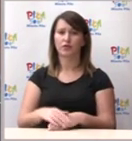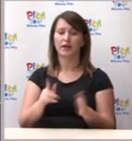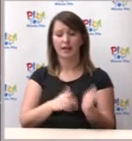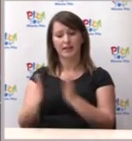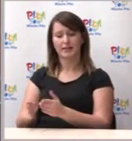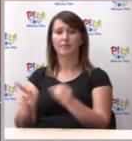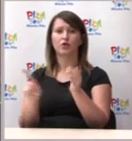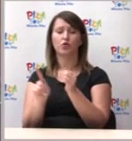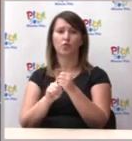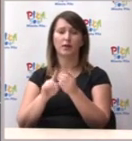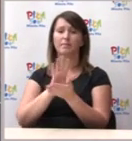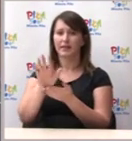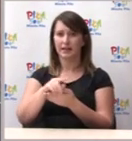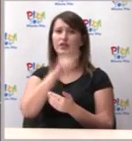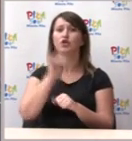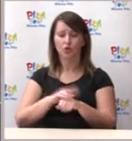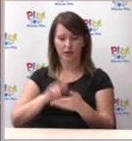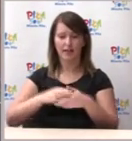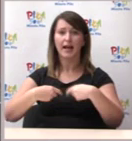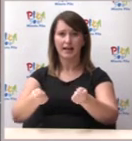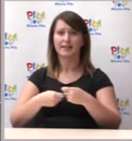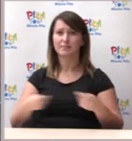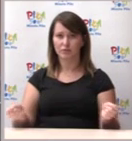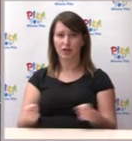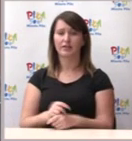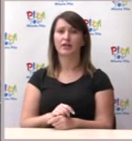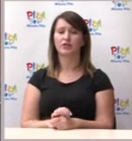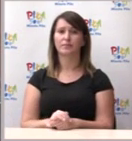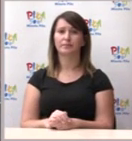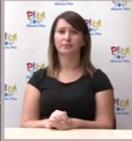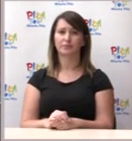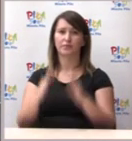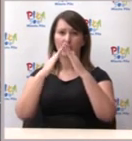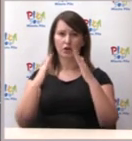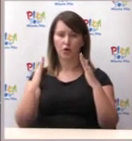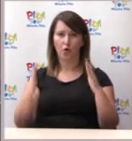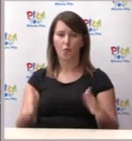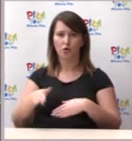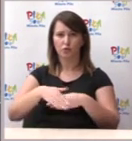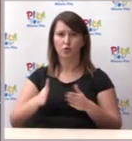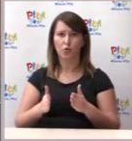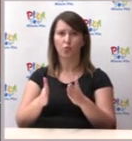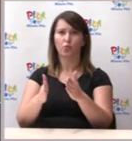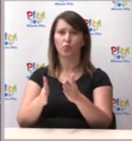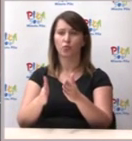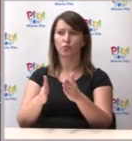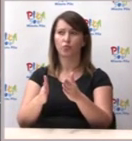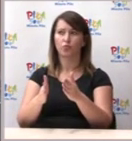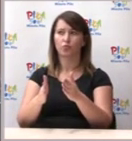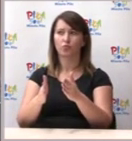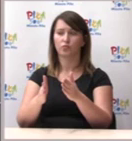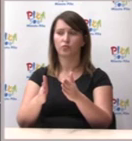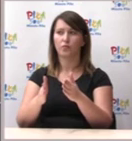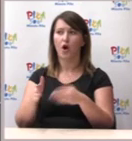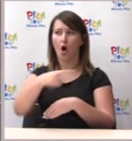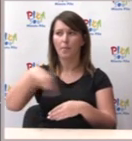15 uchwała w sprawie wyrażenia zgody na sprzedaż oraz zwolnienia z obowiązku zbycia w drodze przetargu nieruchomości położonej w obrębie 10